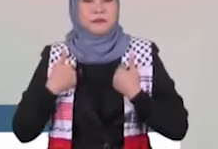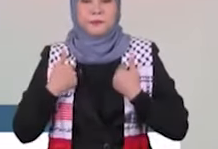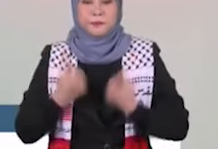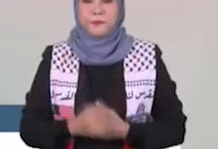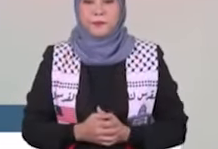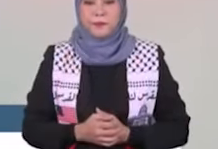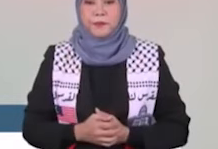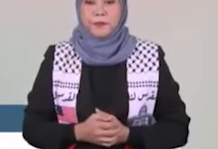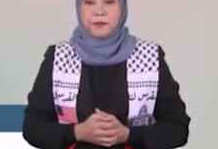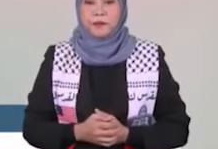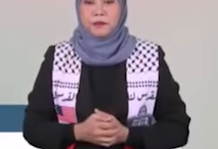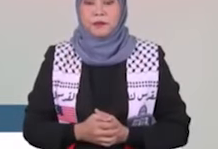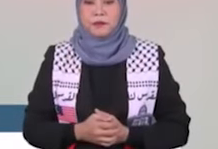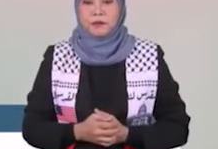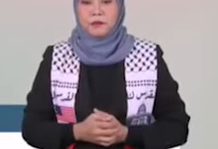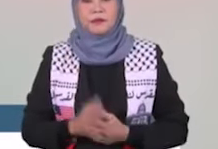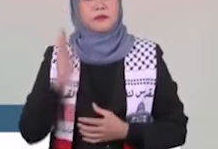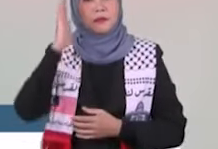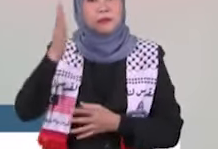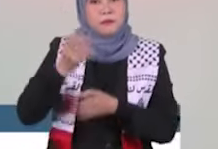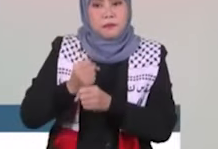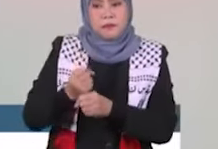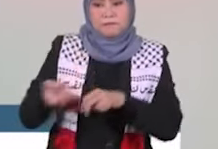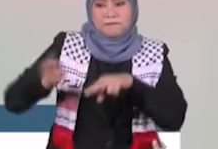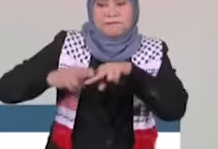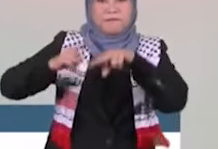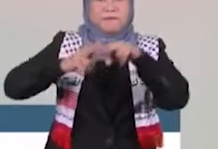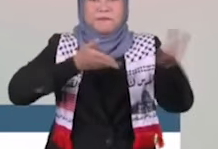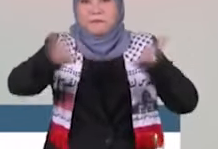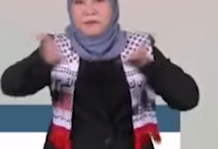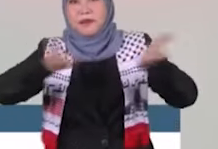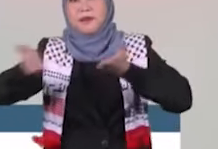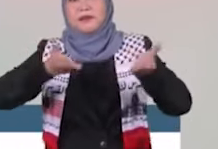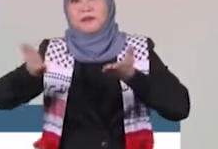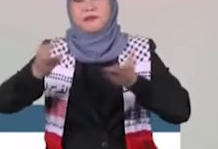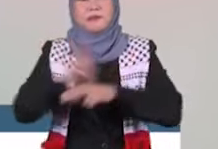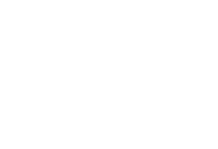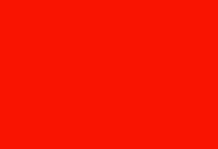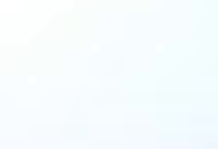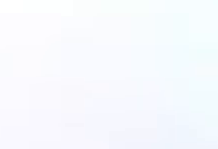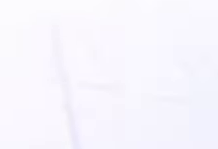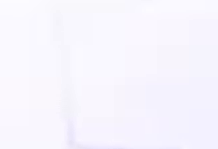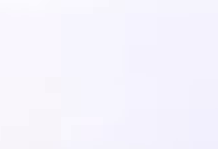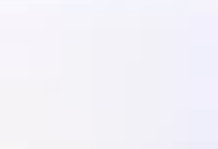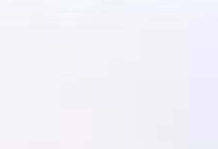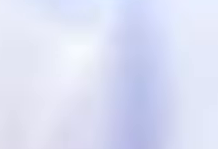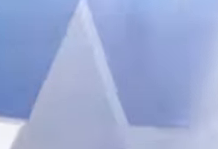pelarasan tarif, kita akan dapat meningkatkan servis kita kepada pengguna di negeri Kelantan, insyaAllah.